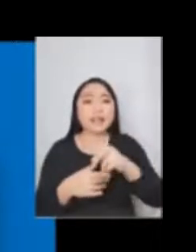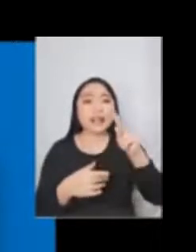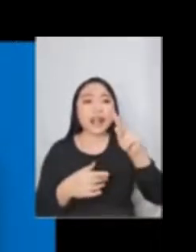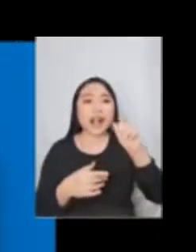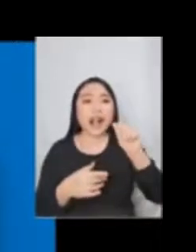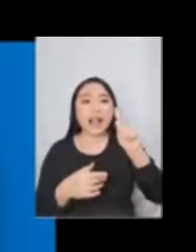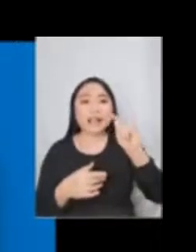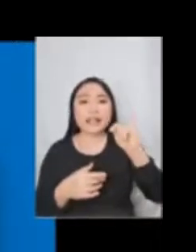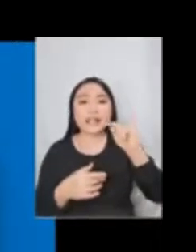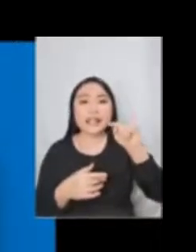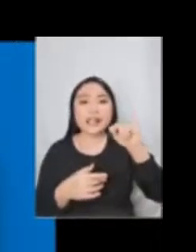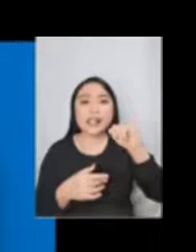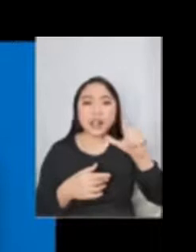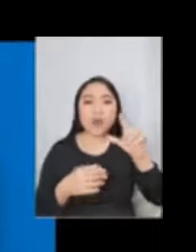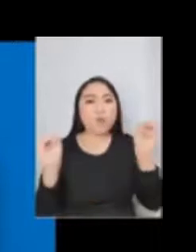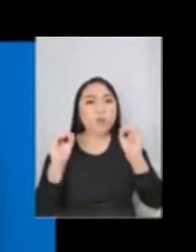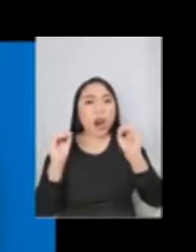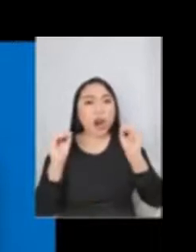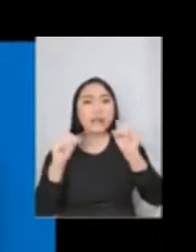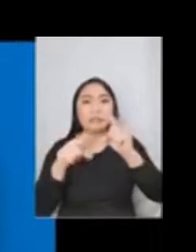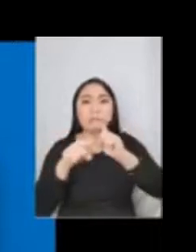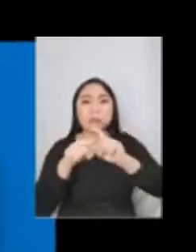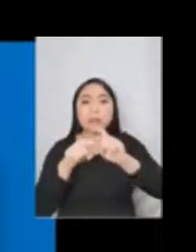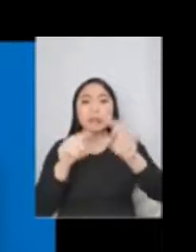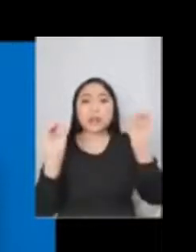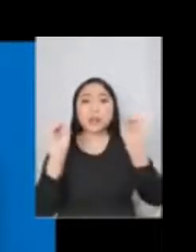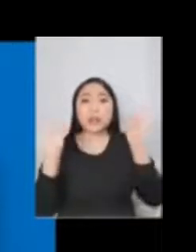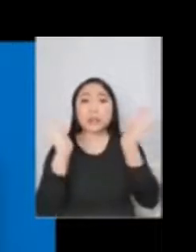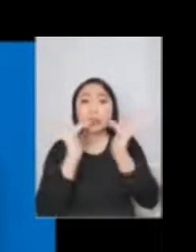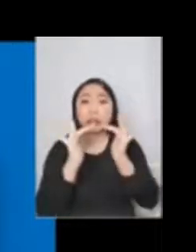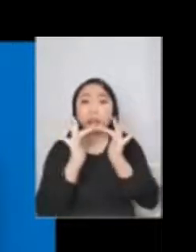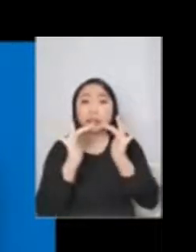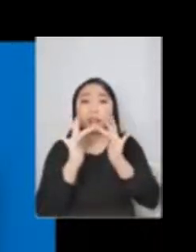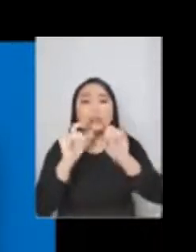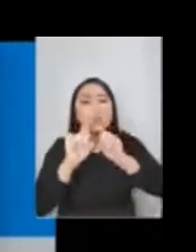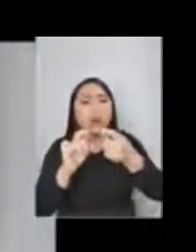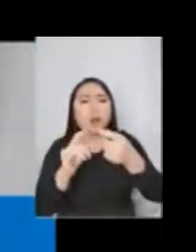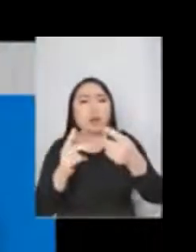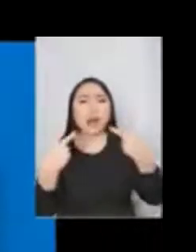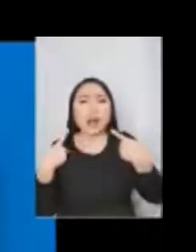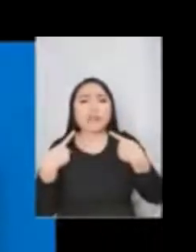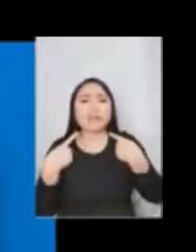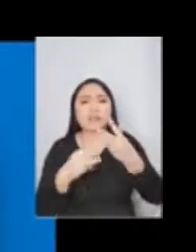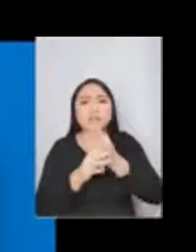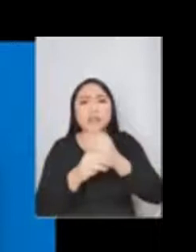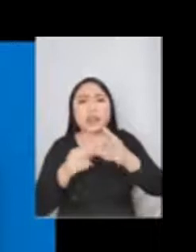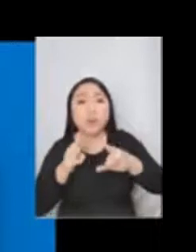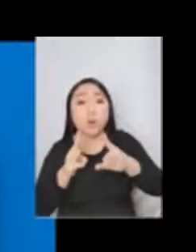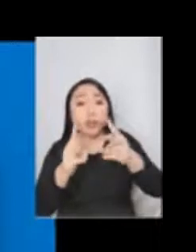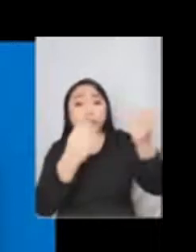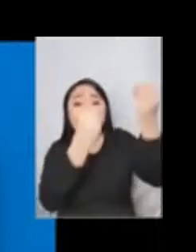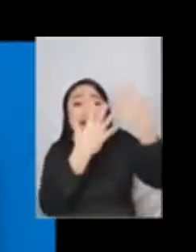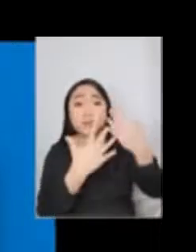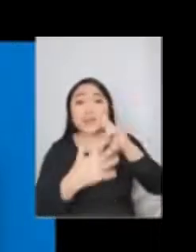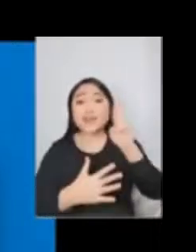ang kauna nating installation ng solar-powered Starbucks. That's in Katiil, Davao. We also have from CAR,